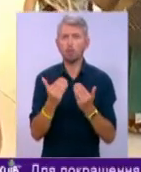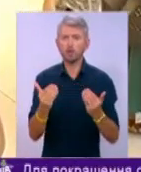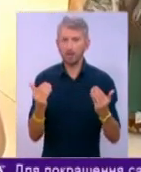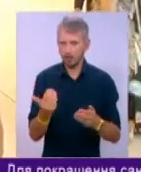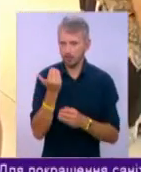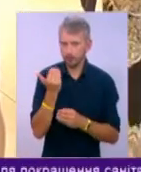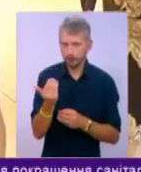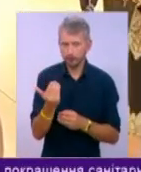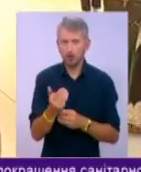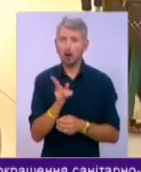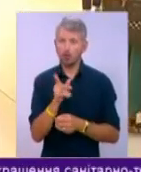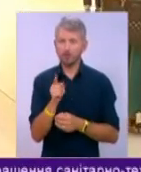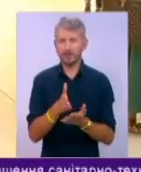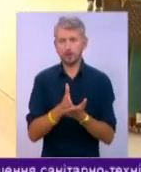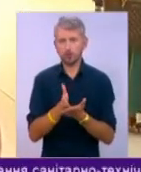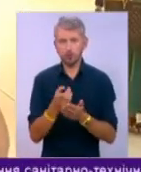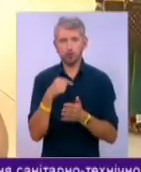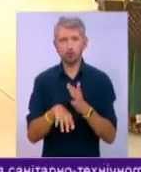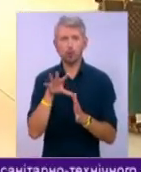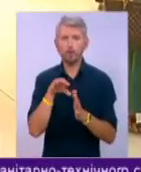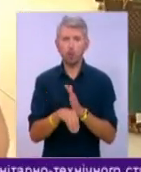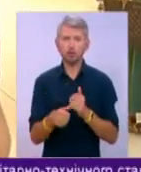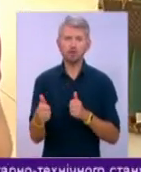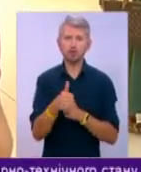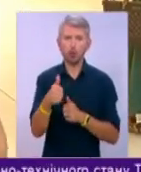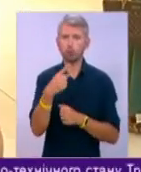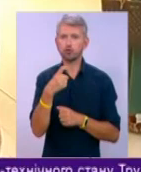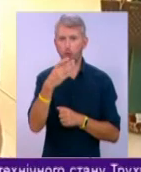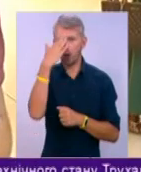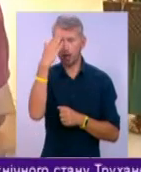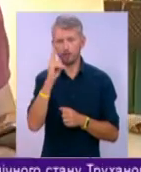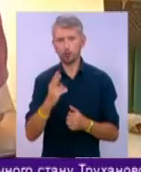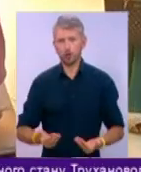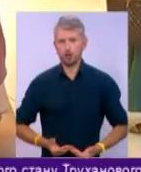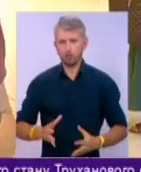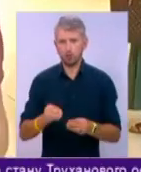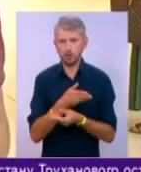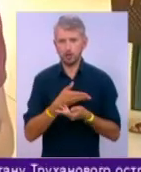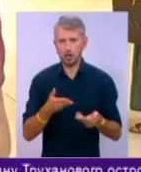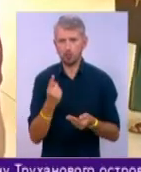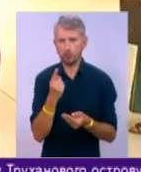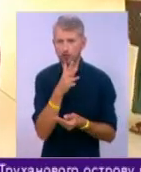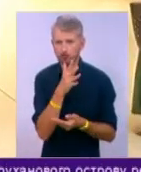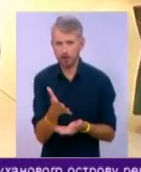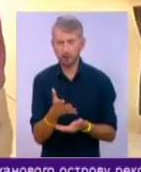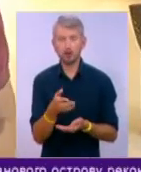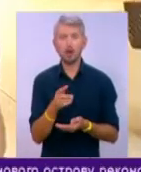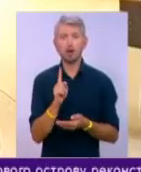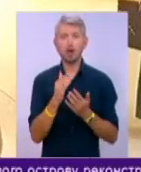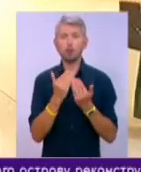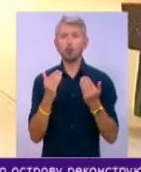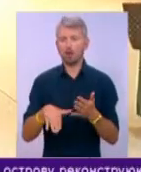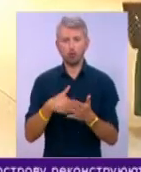Марчука, а хто-хто, він його заслужив, адже входить в топ-100 геніїв, які живуть з нами в один час. Тим не менш, музею досі